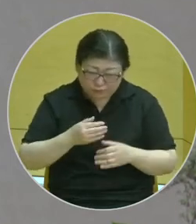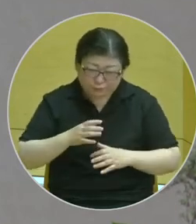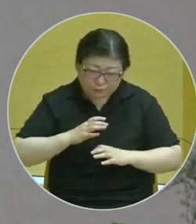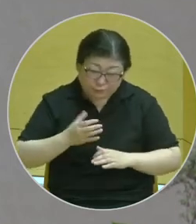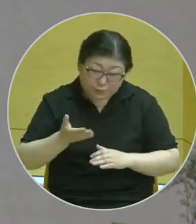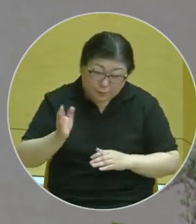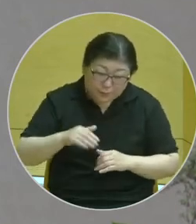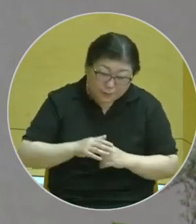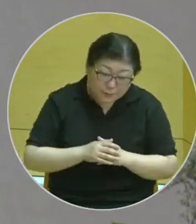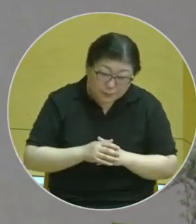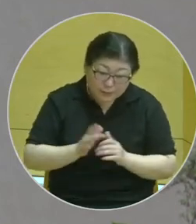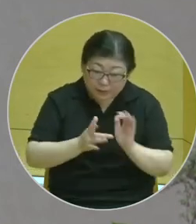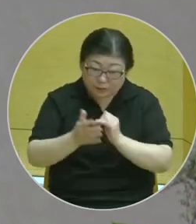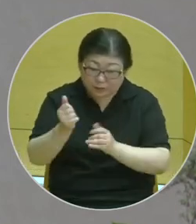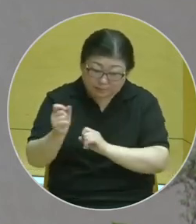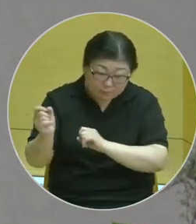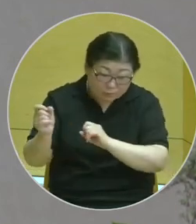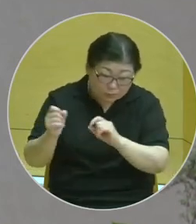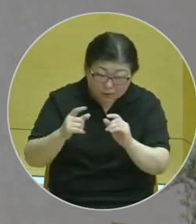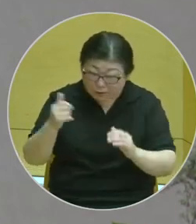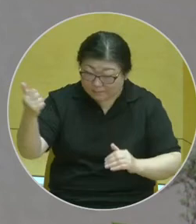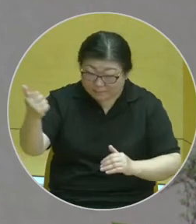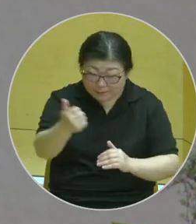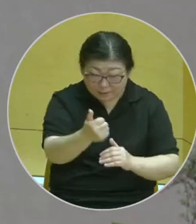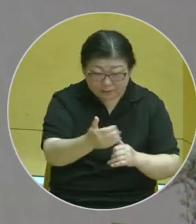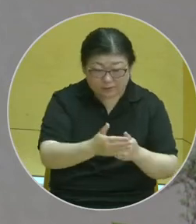부활하셔서 나타나셨습니다 어떻습니까